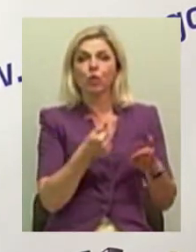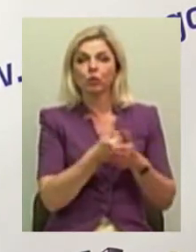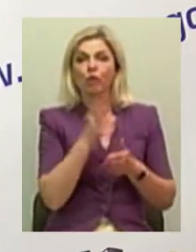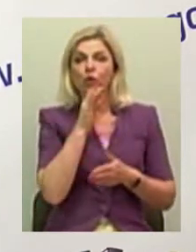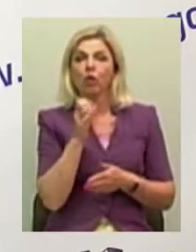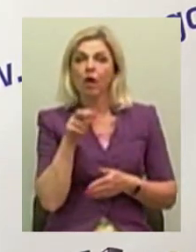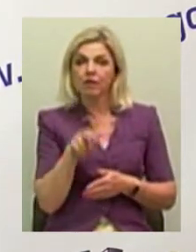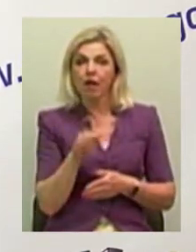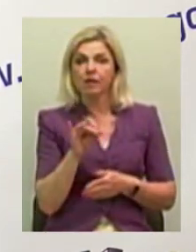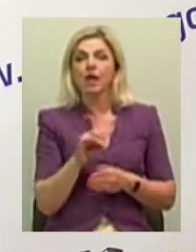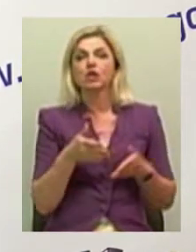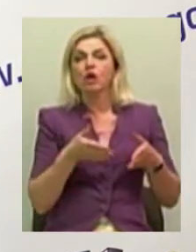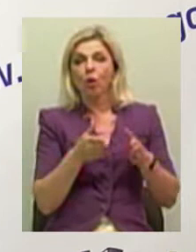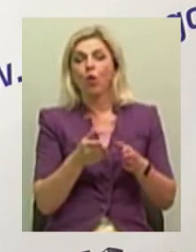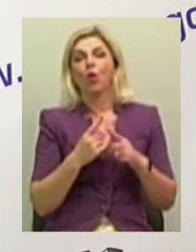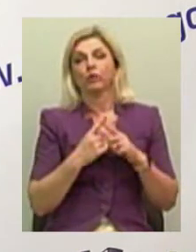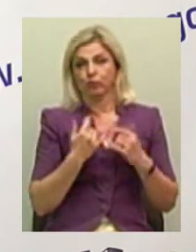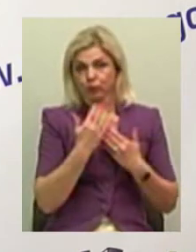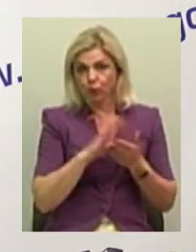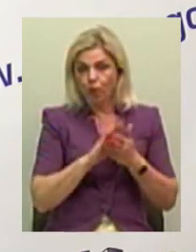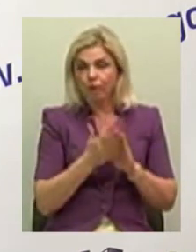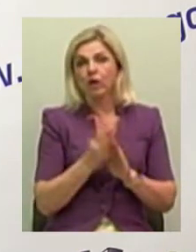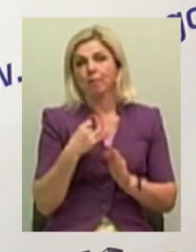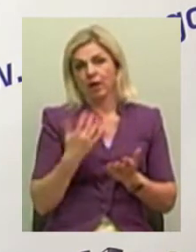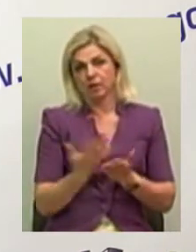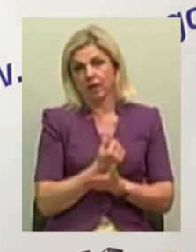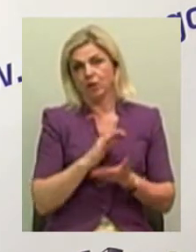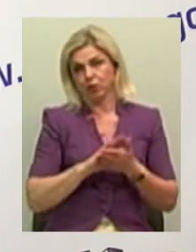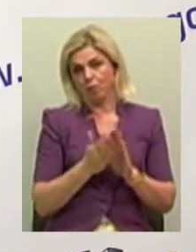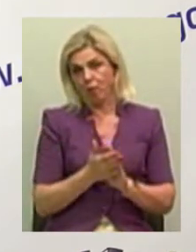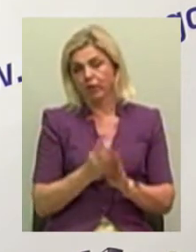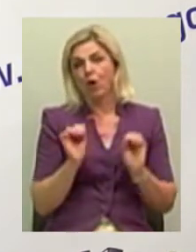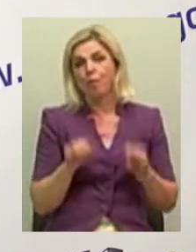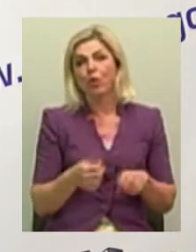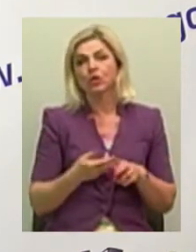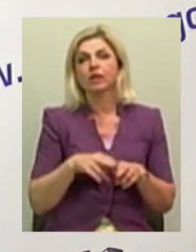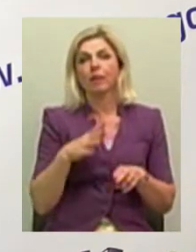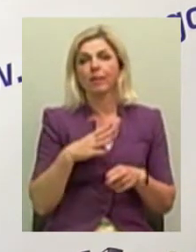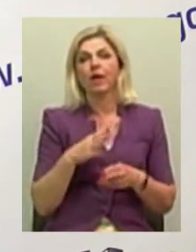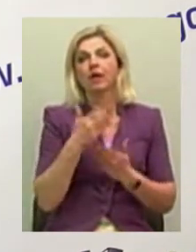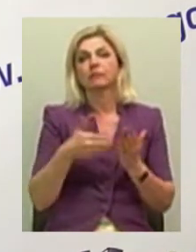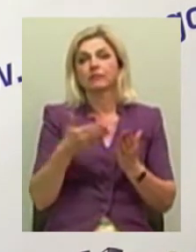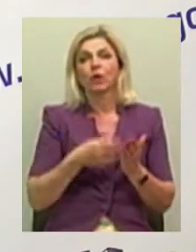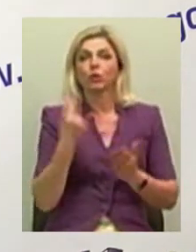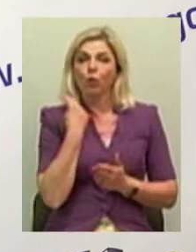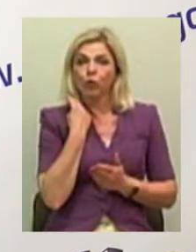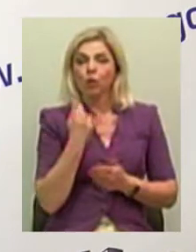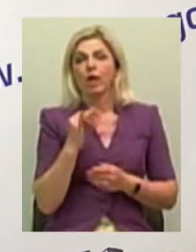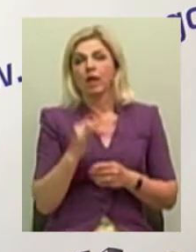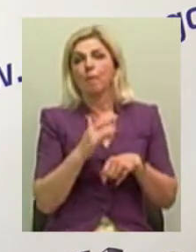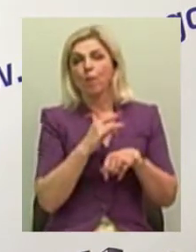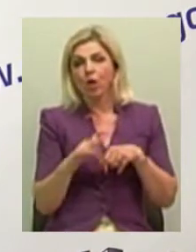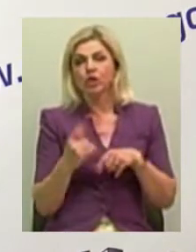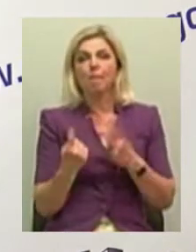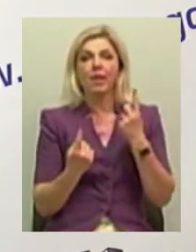водоканалу. Та шляхом компромісу ми досягли домовленостей. Може це бути реструктуризація боргу, погашення якоїсь